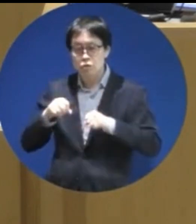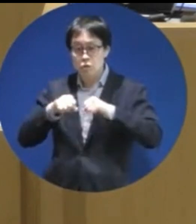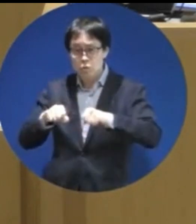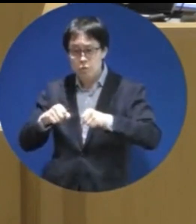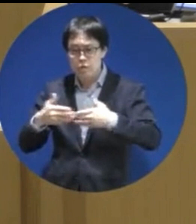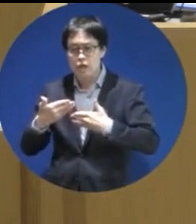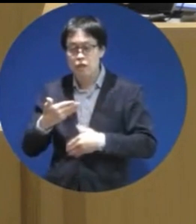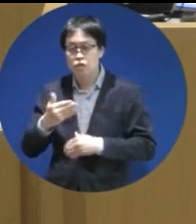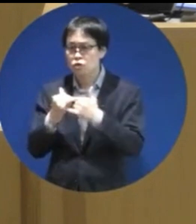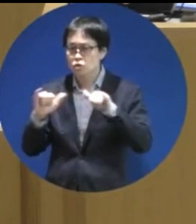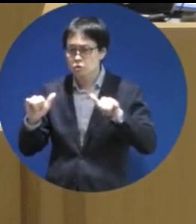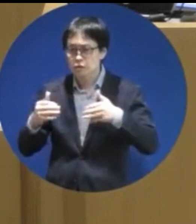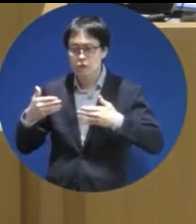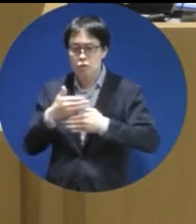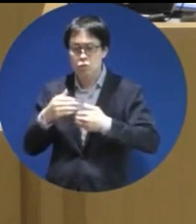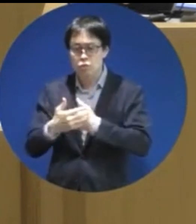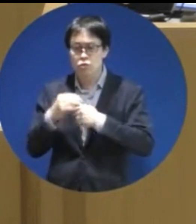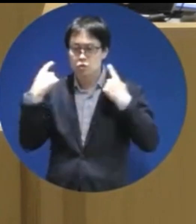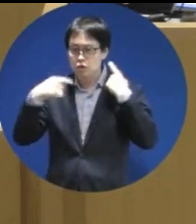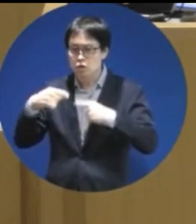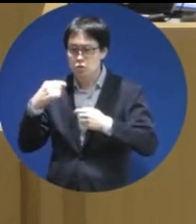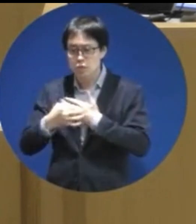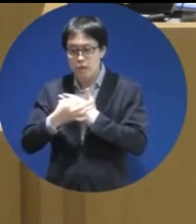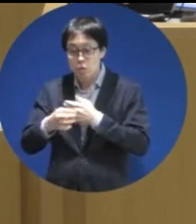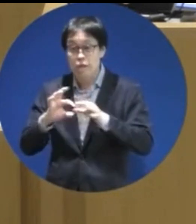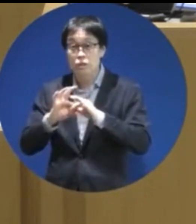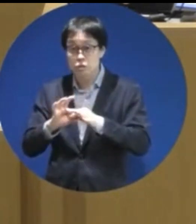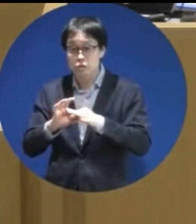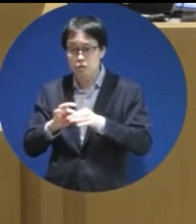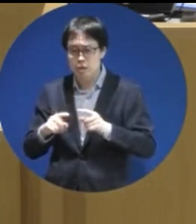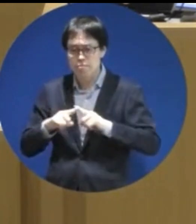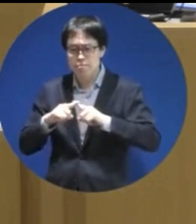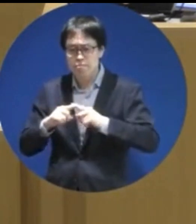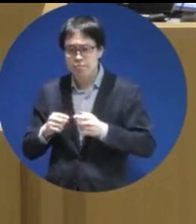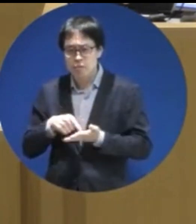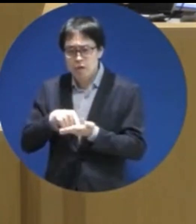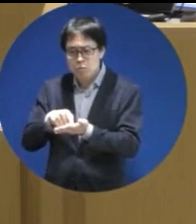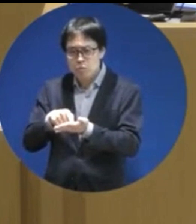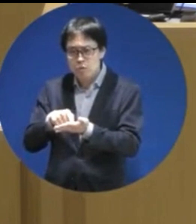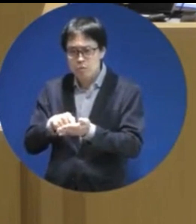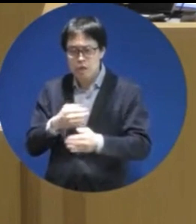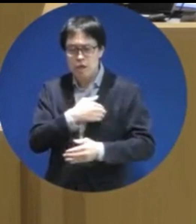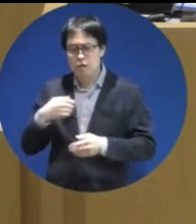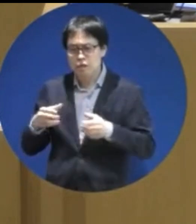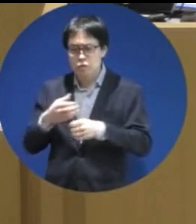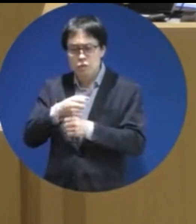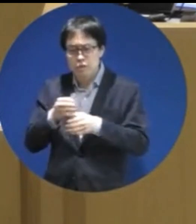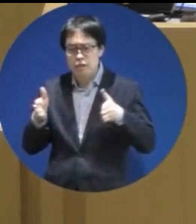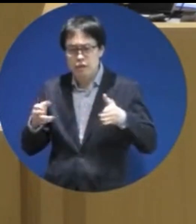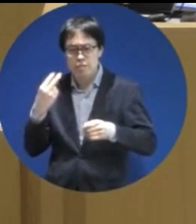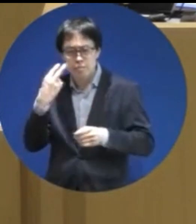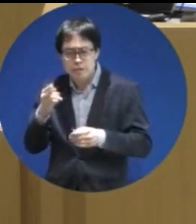交通障害保険に関しては、加入申し込み可能な期間が約2ヶ月と限定的でとても短いです